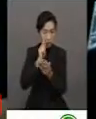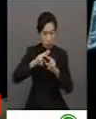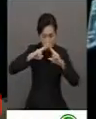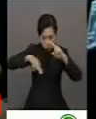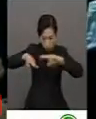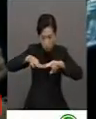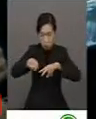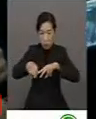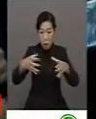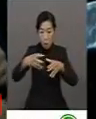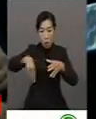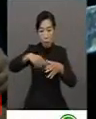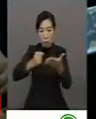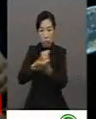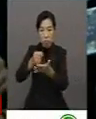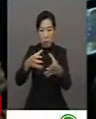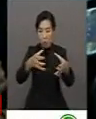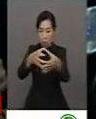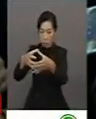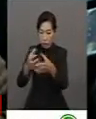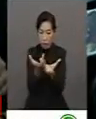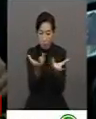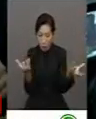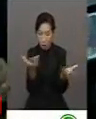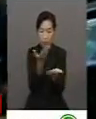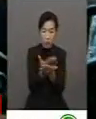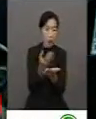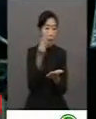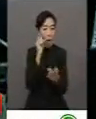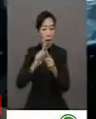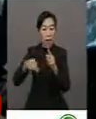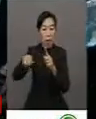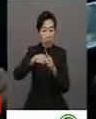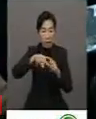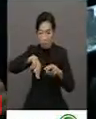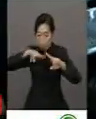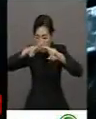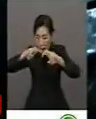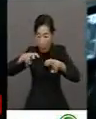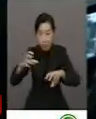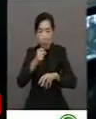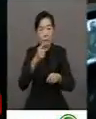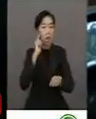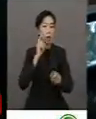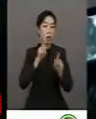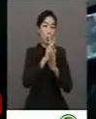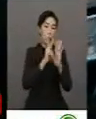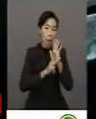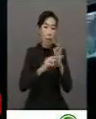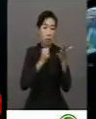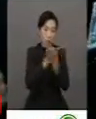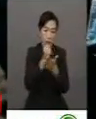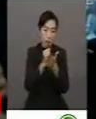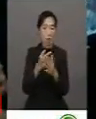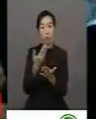ตามทรัพย์สินของเครือข่ายทั้งหมดโดยใช้กฎหมายพระราชบัญญัติยาเสพติดและการฟอกเงินควบคู่กันไปซึ่งหากพบว่ามีผู้ร่วม